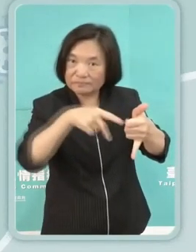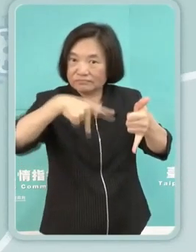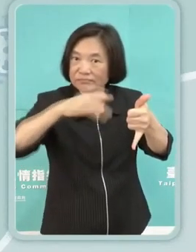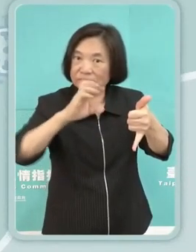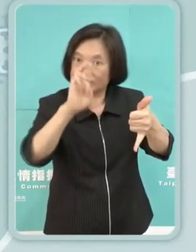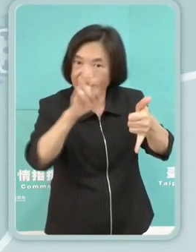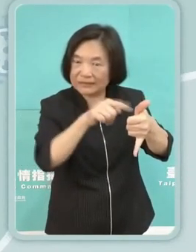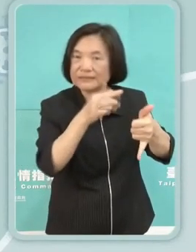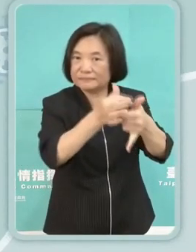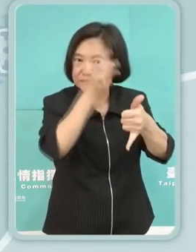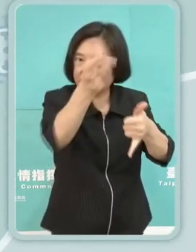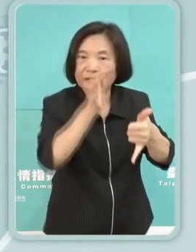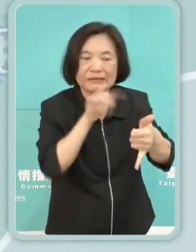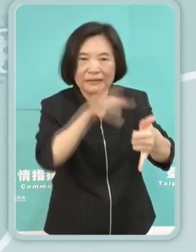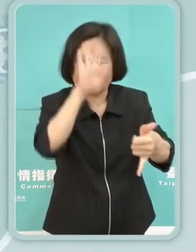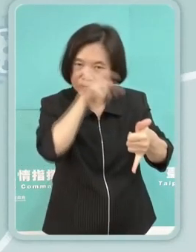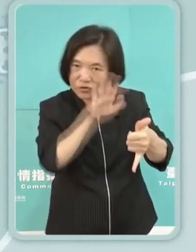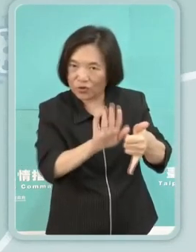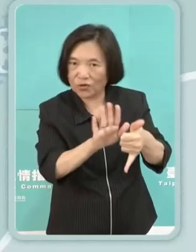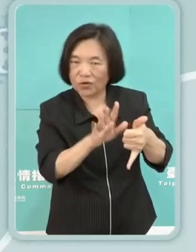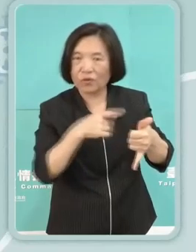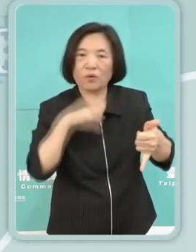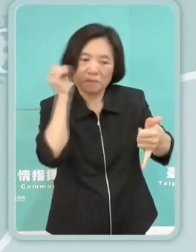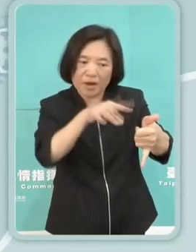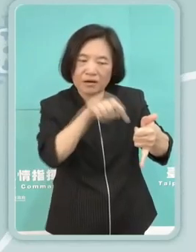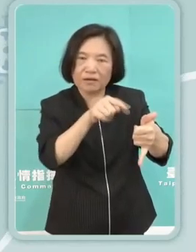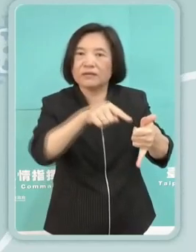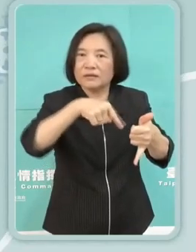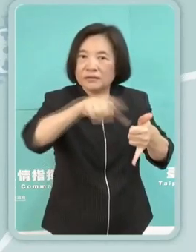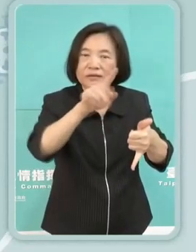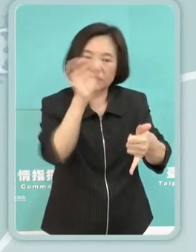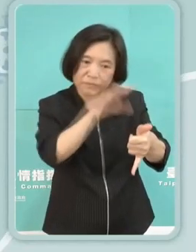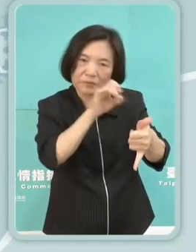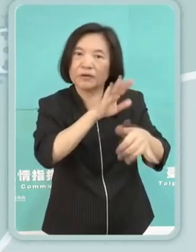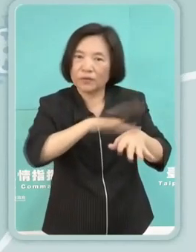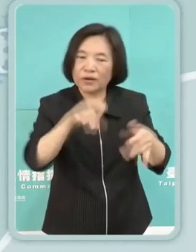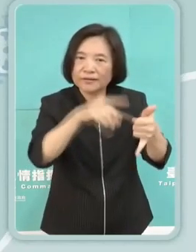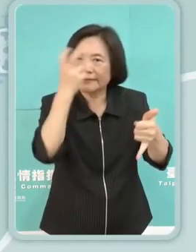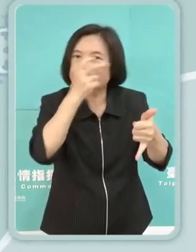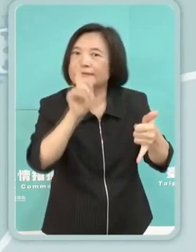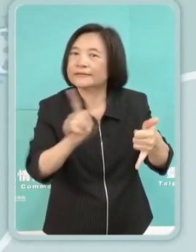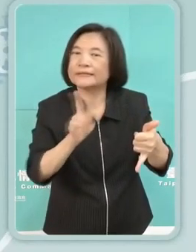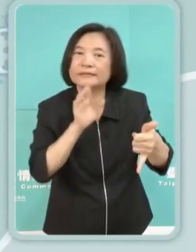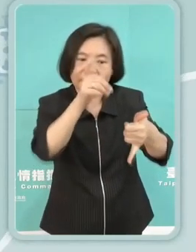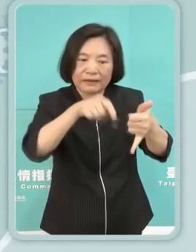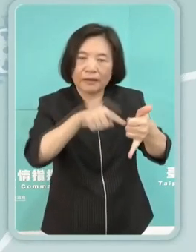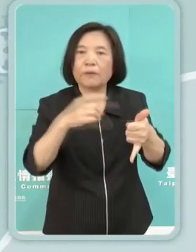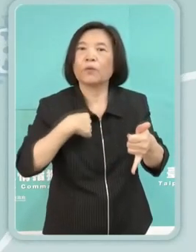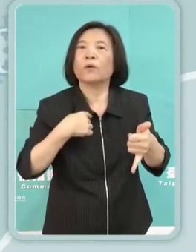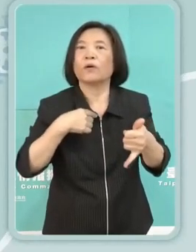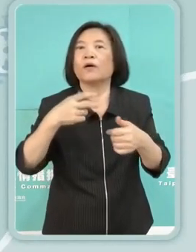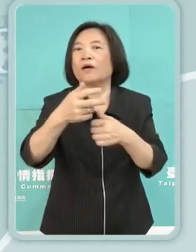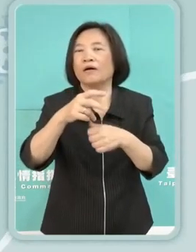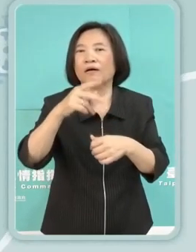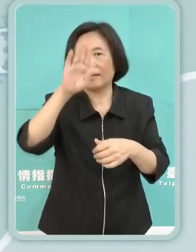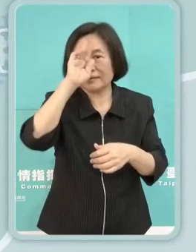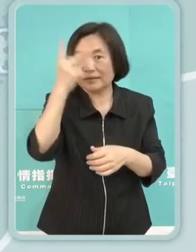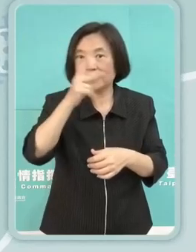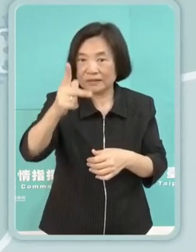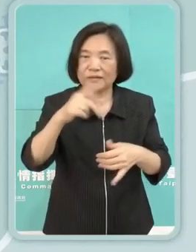是阳性，你是确诊者了。我们会通知他检验的结果，也就是确诊者会接到我们疾管科的第一通电